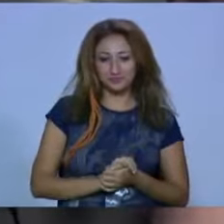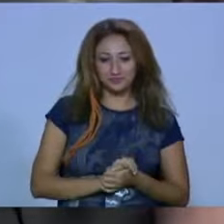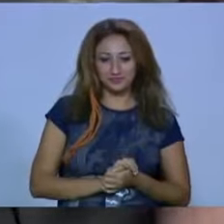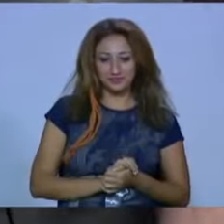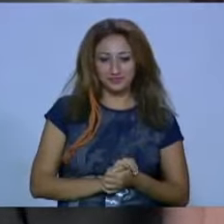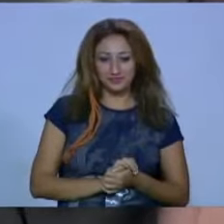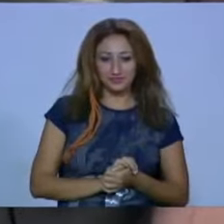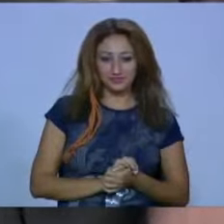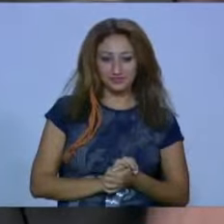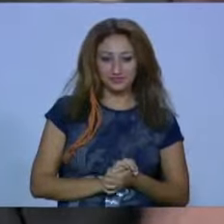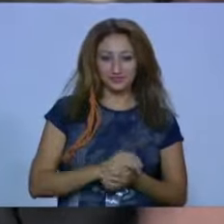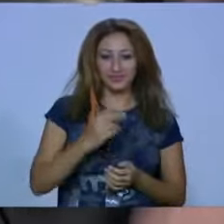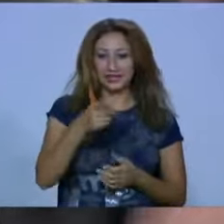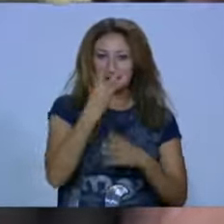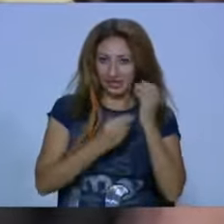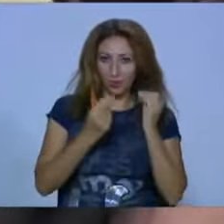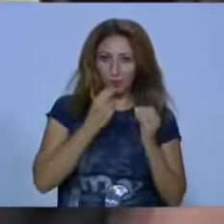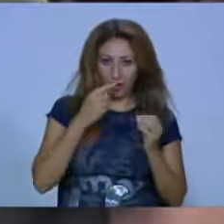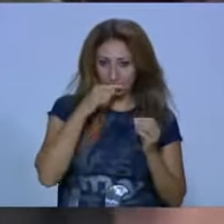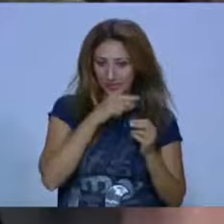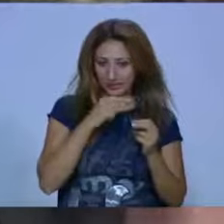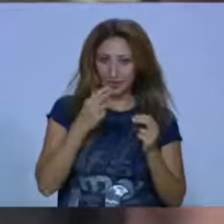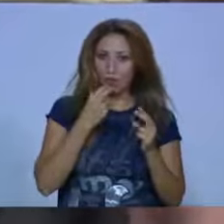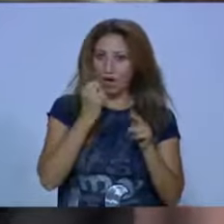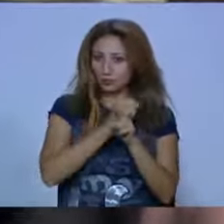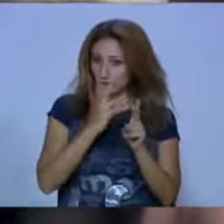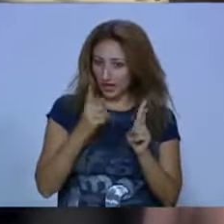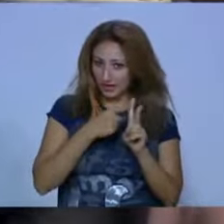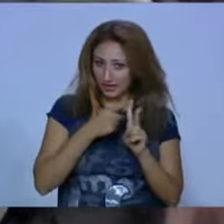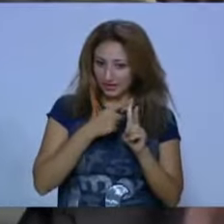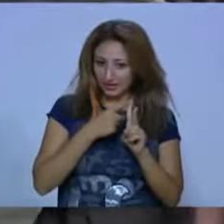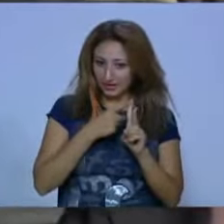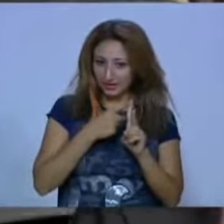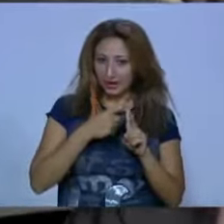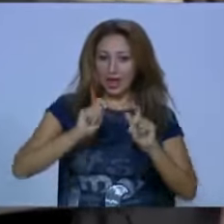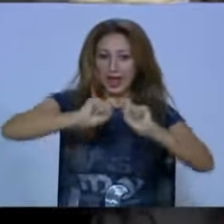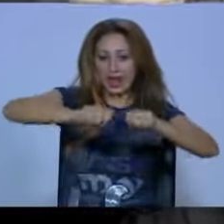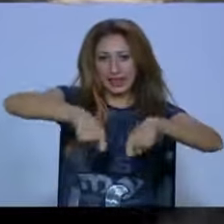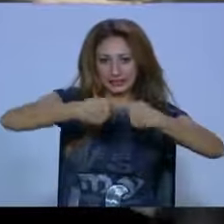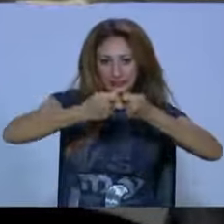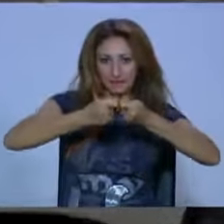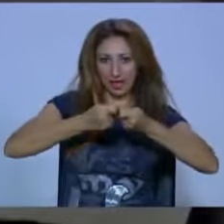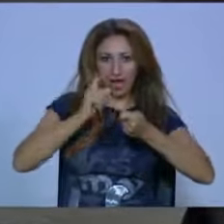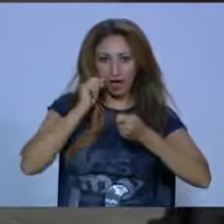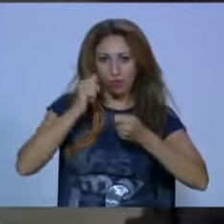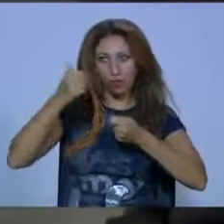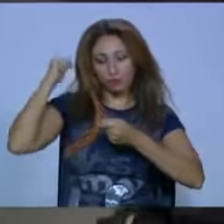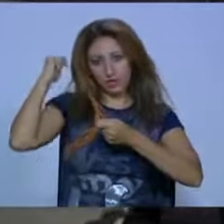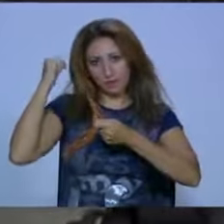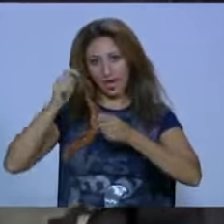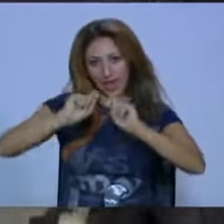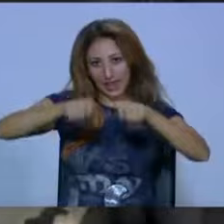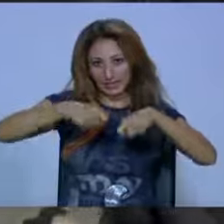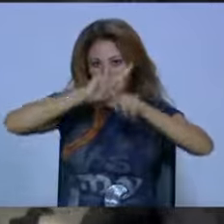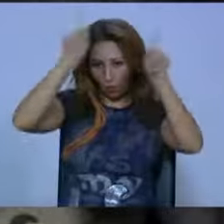عندي هم ولد وبنتي الوقت اللي معايا. الولد بيشتغل ايه؟ الولد بيشتغل مكان حزيه بدل والده الله يرحمه. ابوه كان في